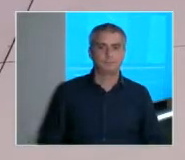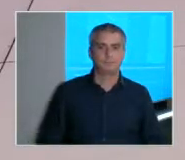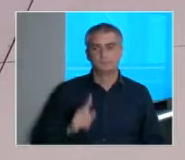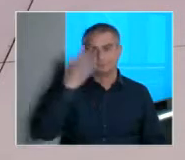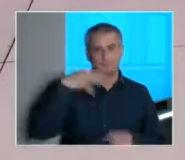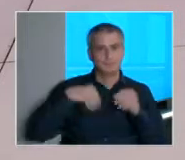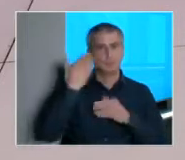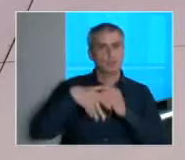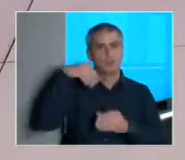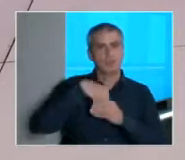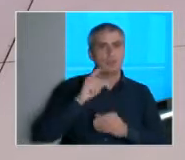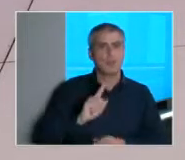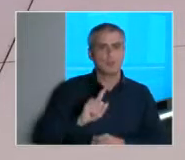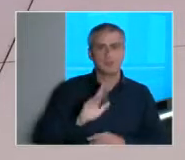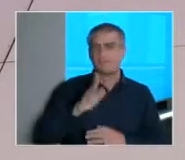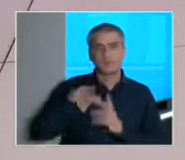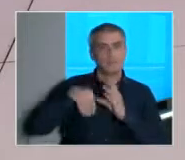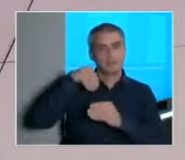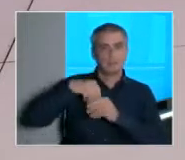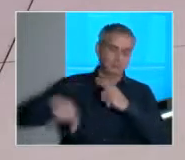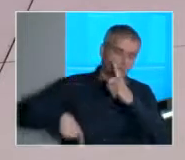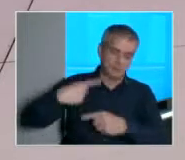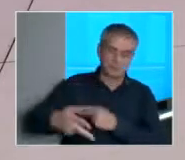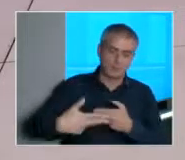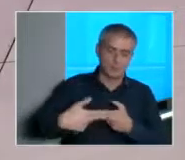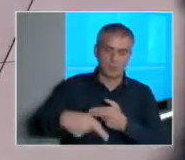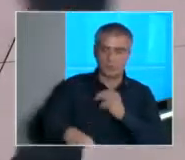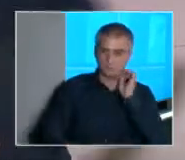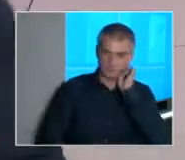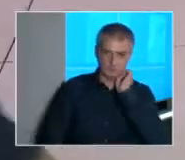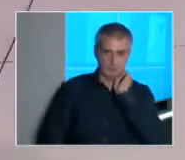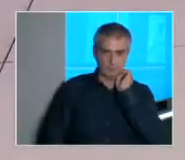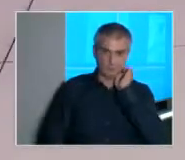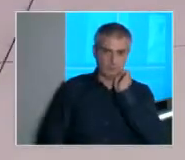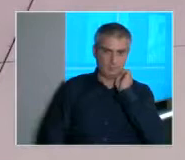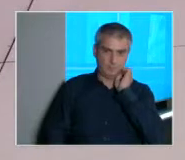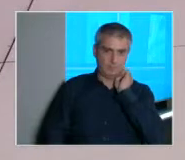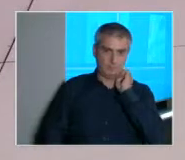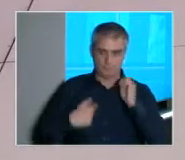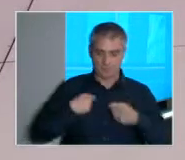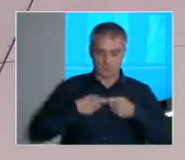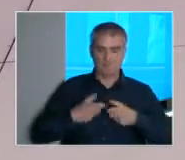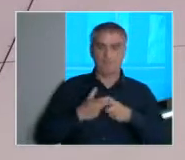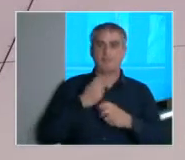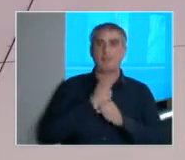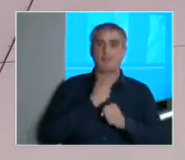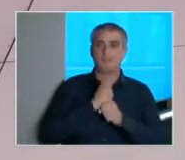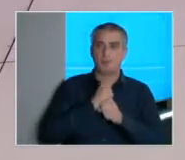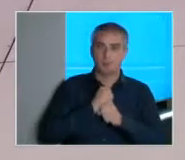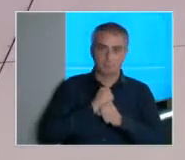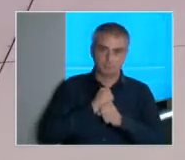למי הצבעת בבחירות האחרונות ולמי תצביע בבחירות הקרובות? אני חבר מפלגת העבודה,